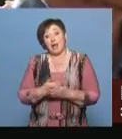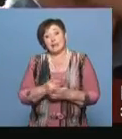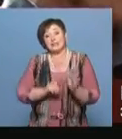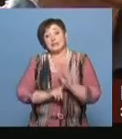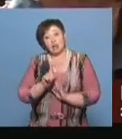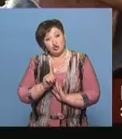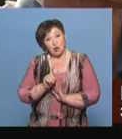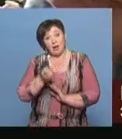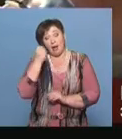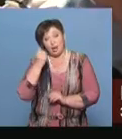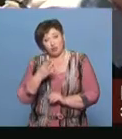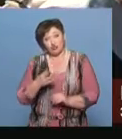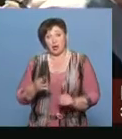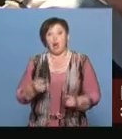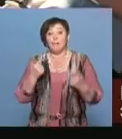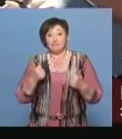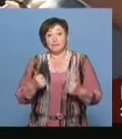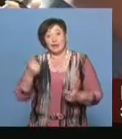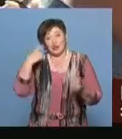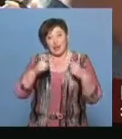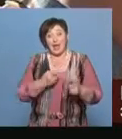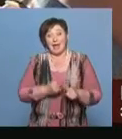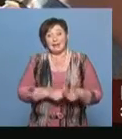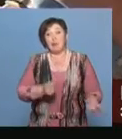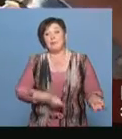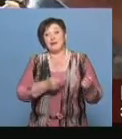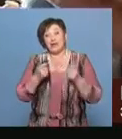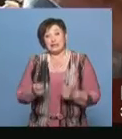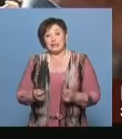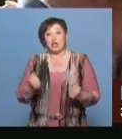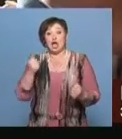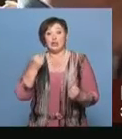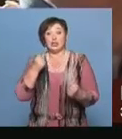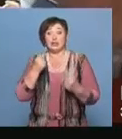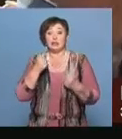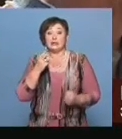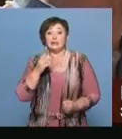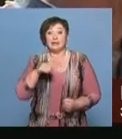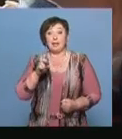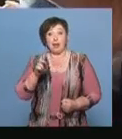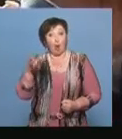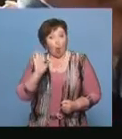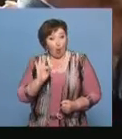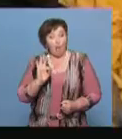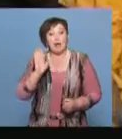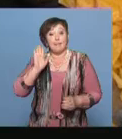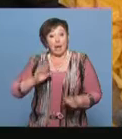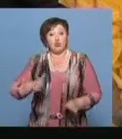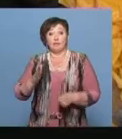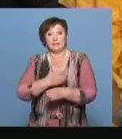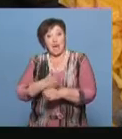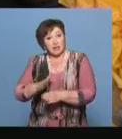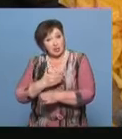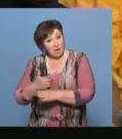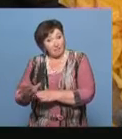изначально хорошая, классная идея – это привозить твердые коммунальные отходы, затем сортировать, то есть